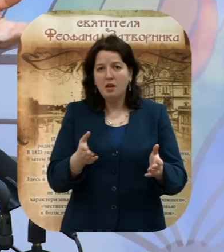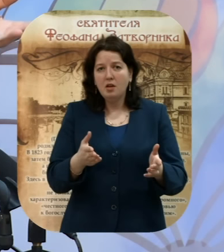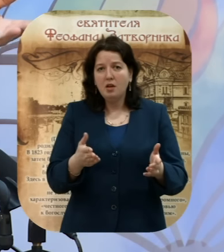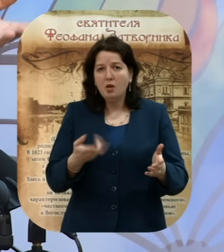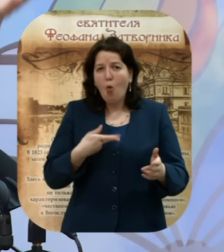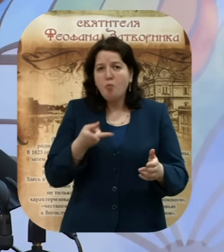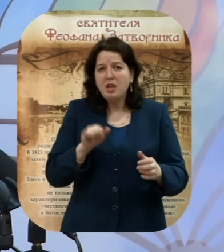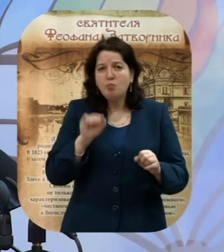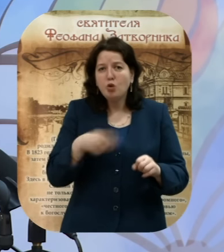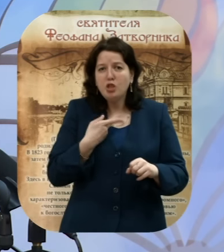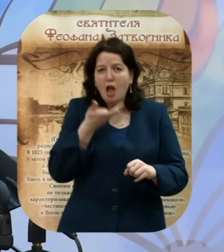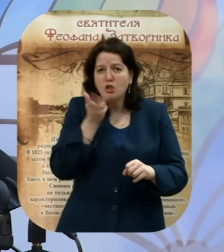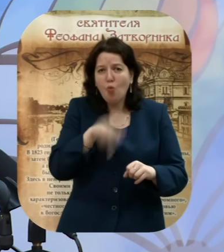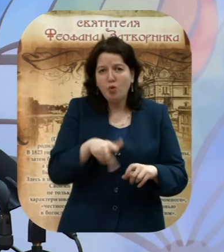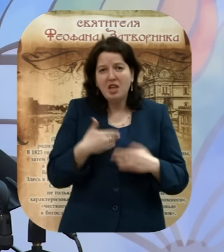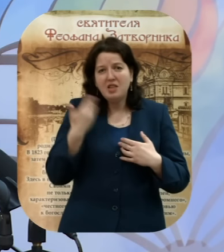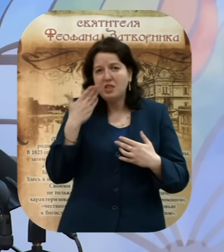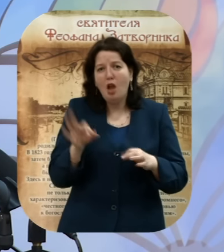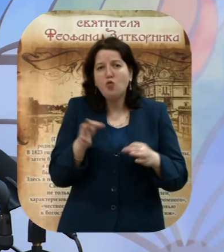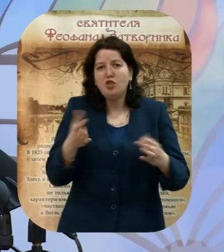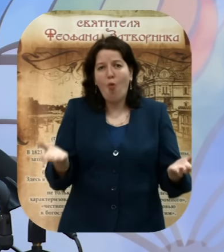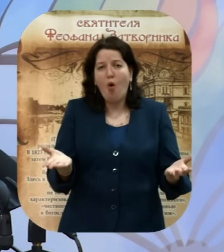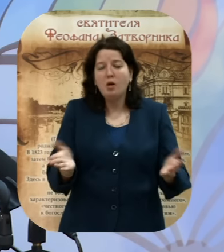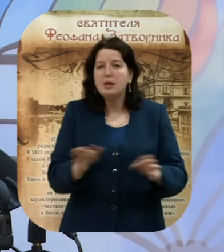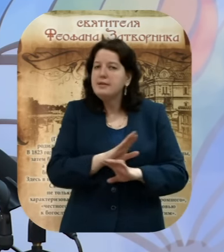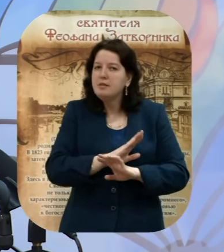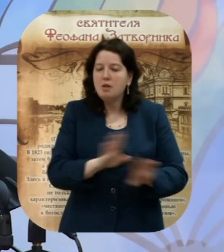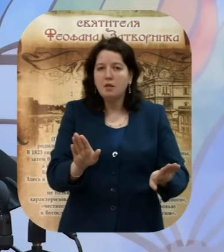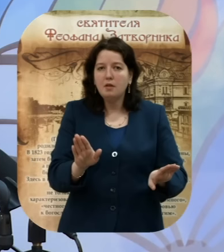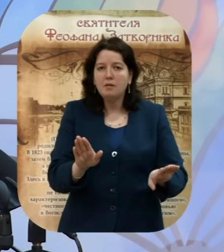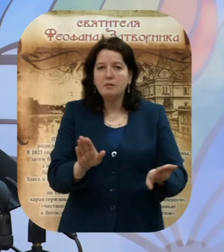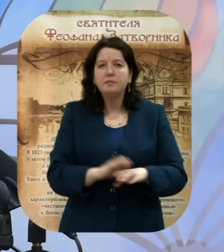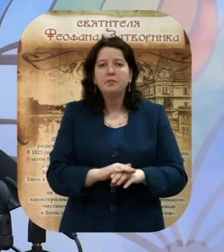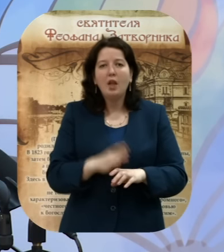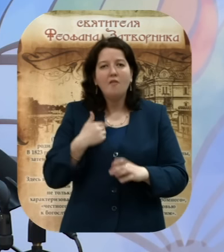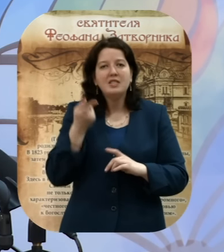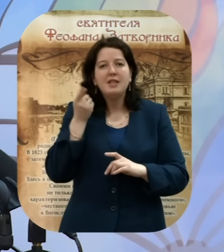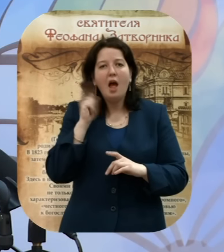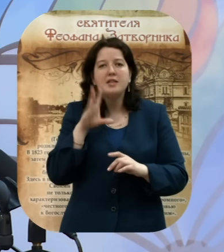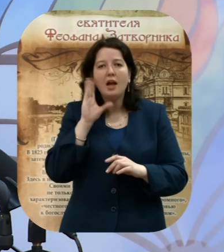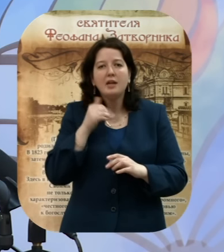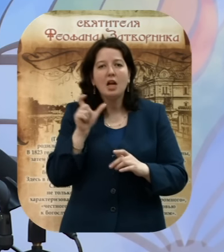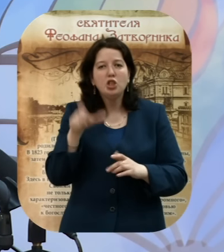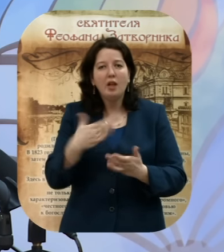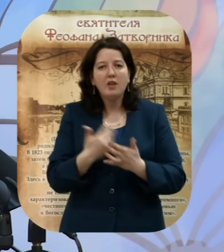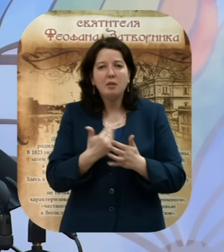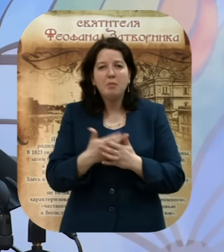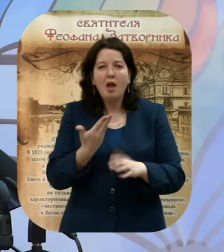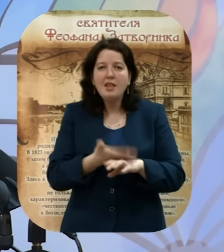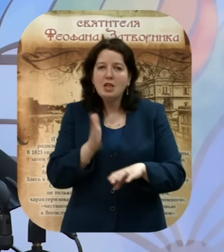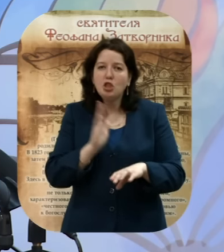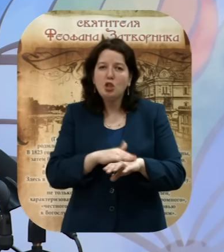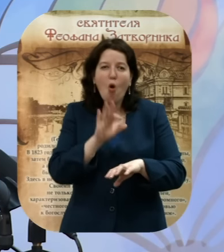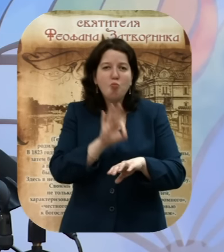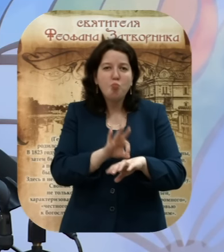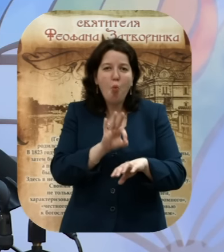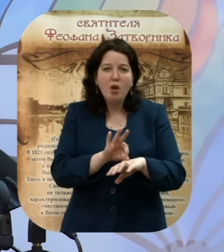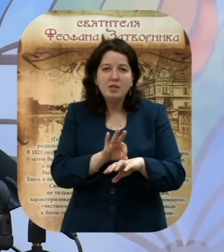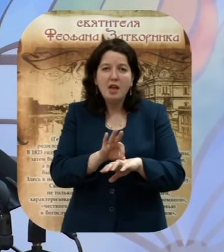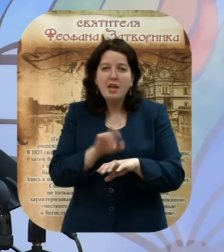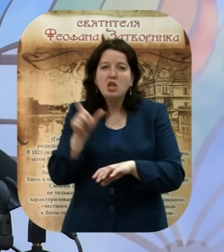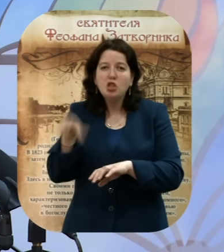от скуки или не знаю от чего? Нет, нет. Вы знаете, когда человек тяжело болен, приходится ему